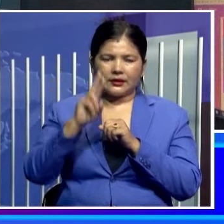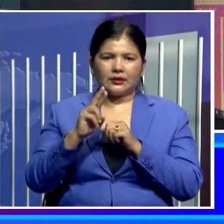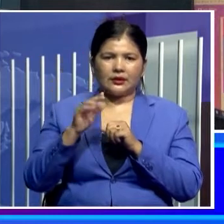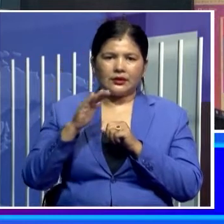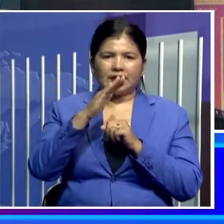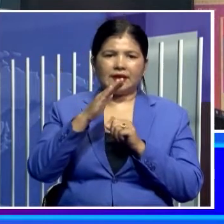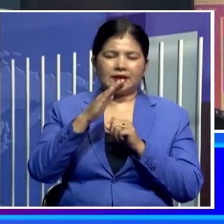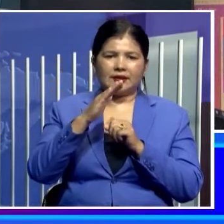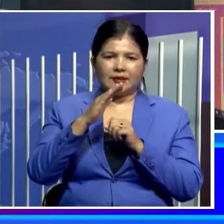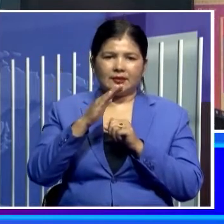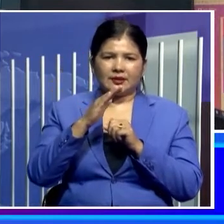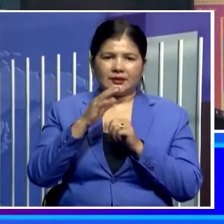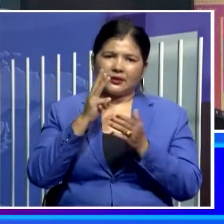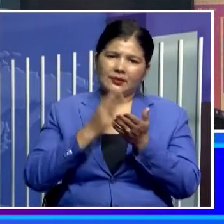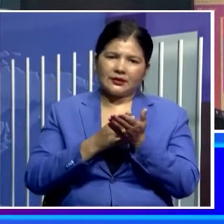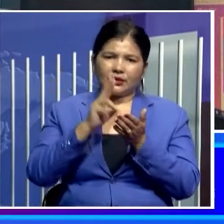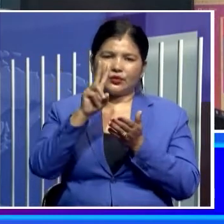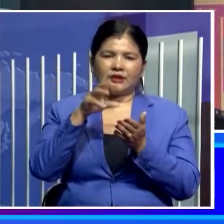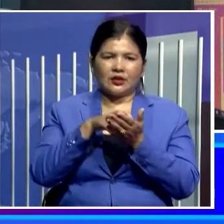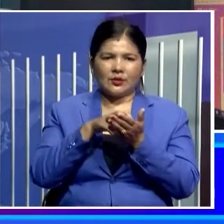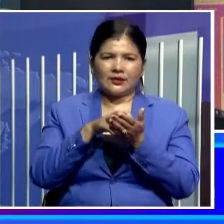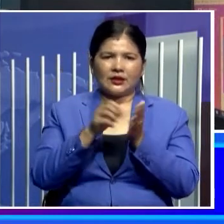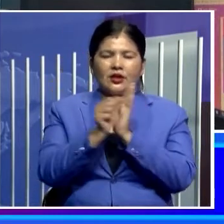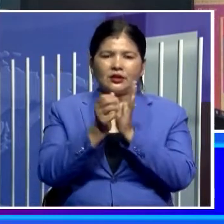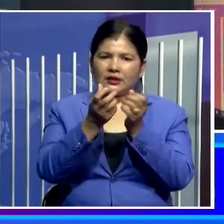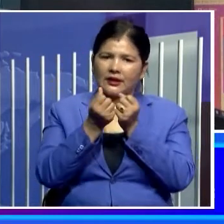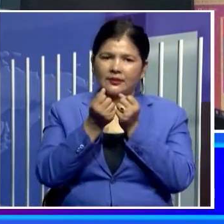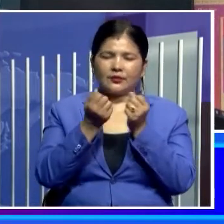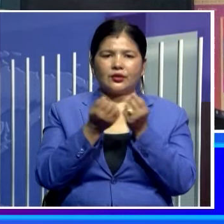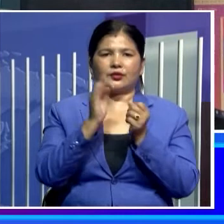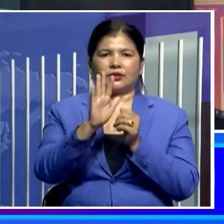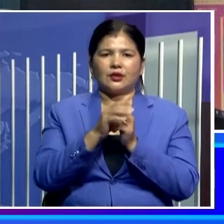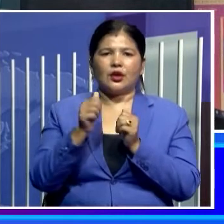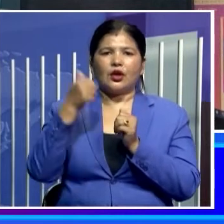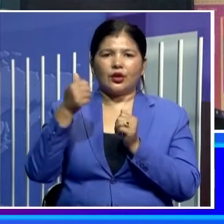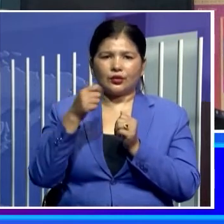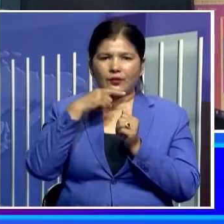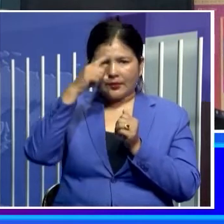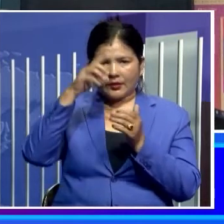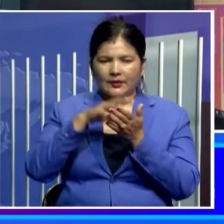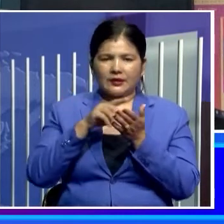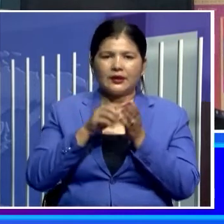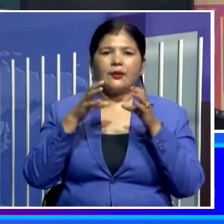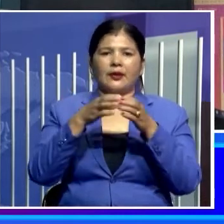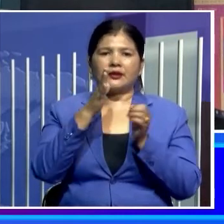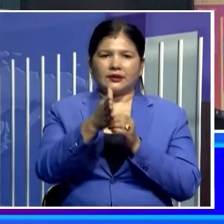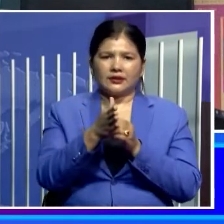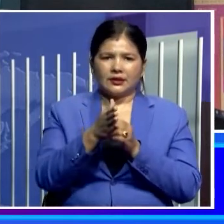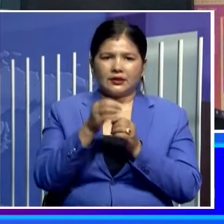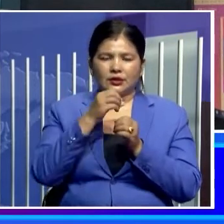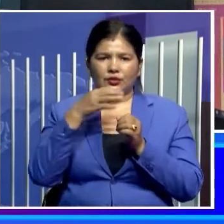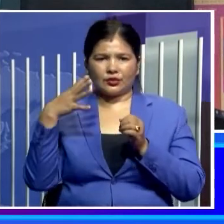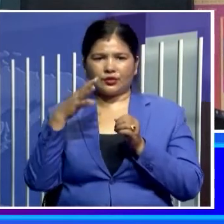लेकबेसी नगरपालिकामा चाहिँ अग्रता कायम गरेको छ। र त्यसै गरी अब अर्को माओवादी पार्टीले चाहिँ